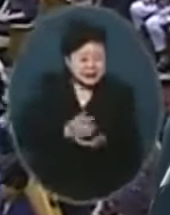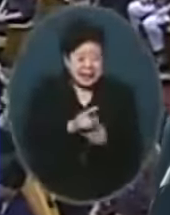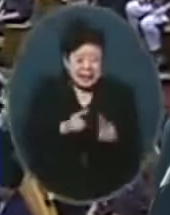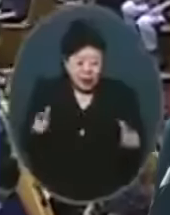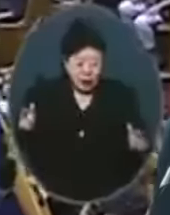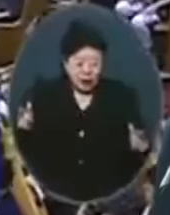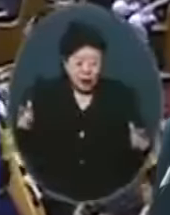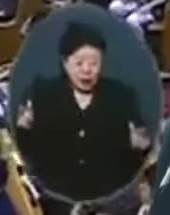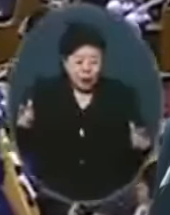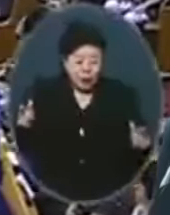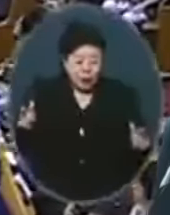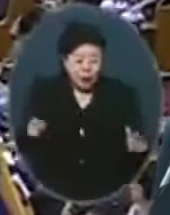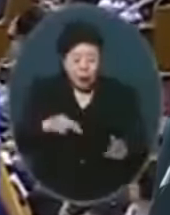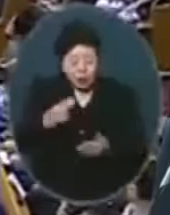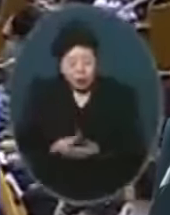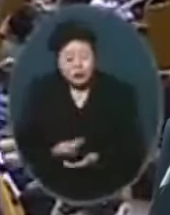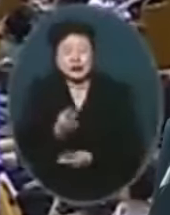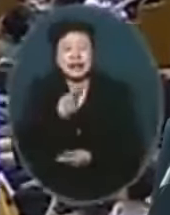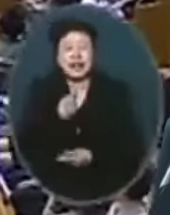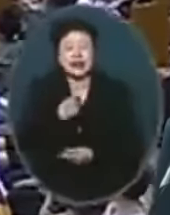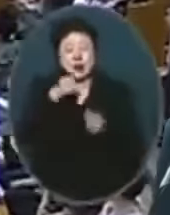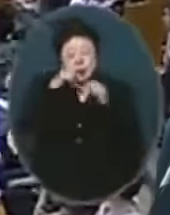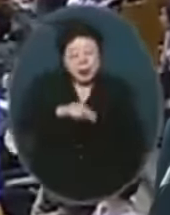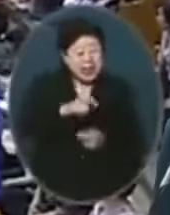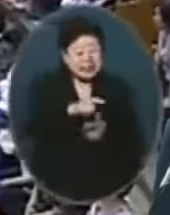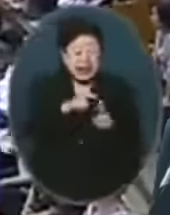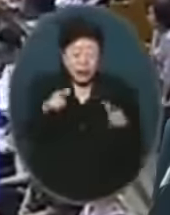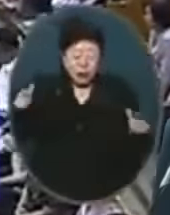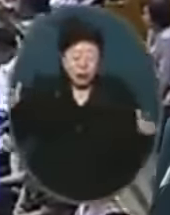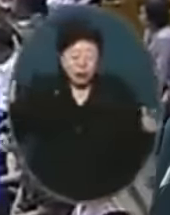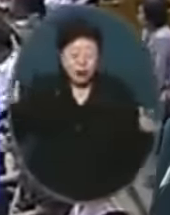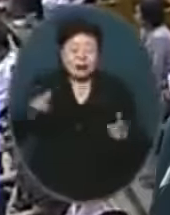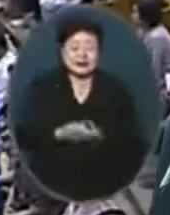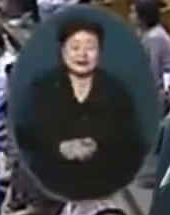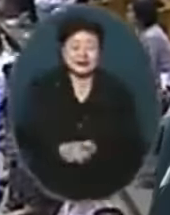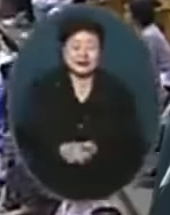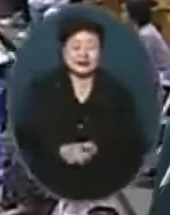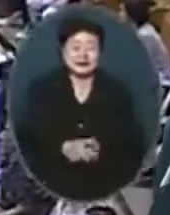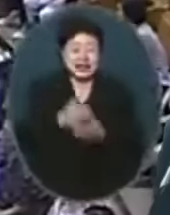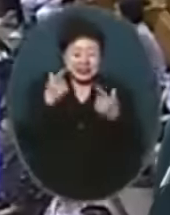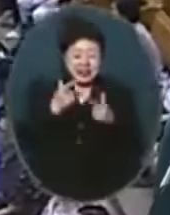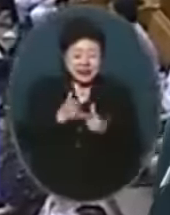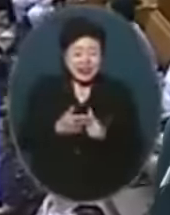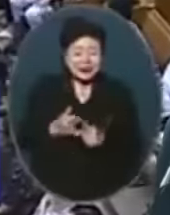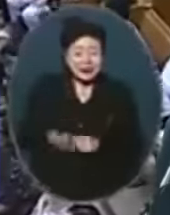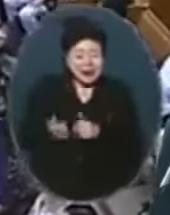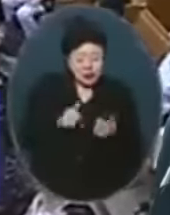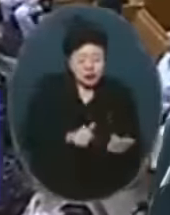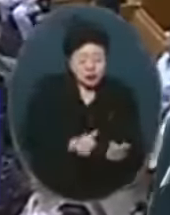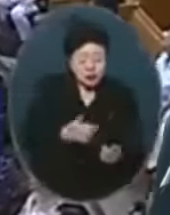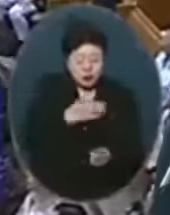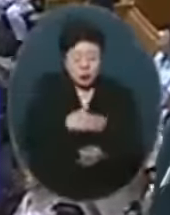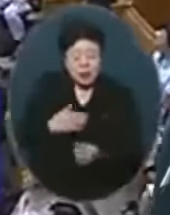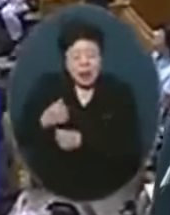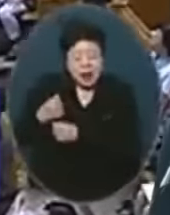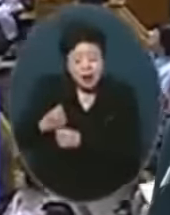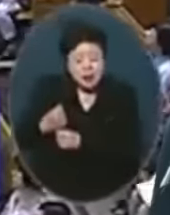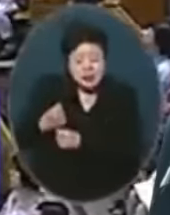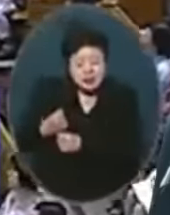아니하며, 그 꿇어뜨림을 당하여도 망하지 아니하고, 우리가 항상 예수의 죽음을 몸에